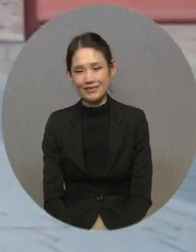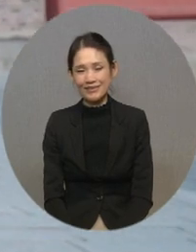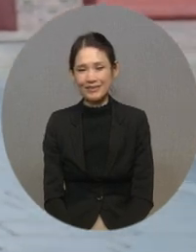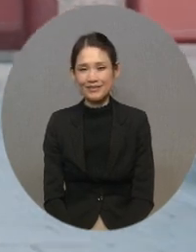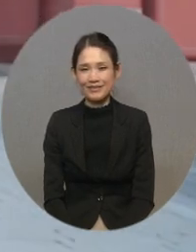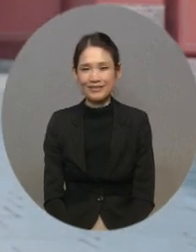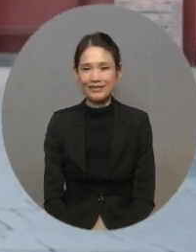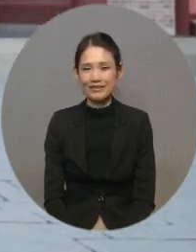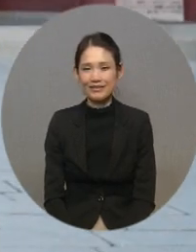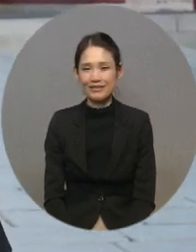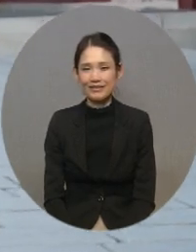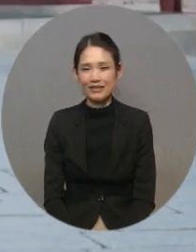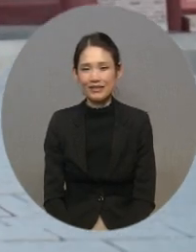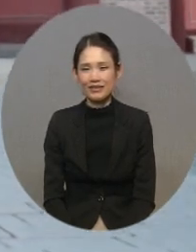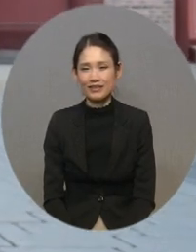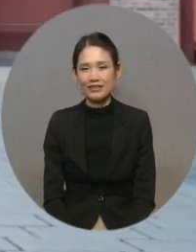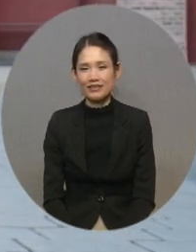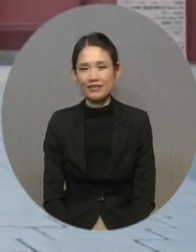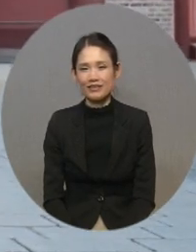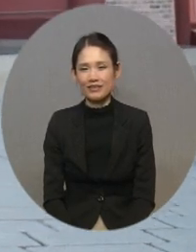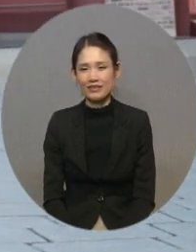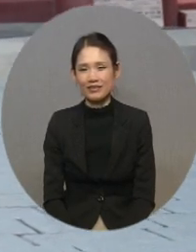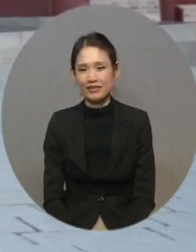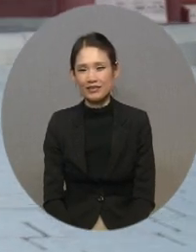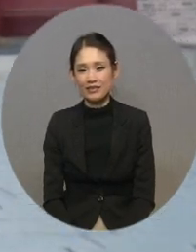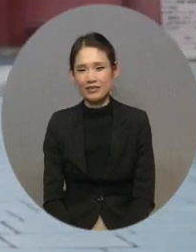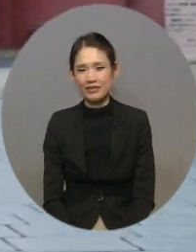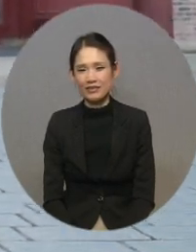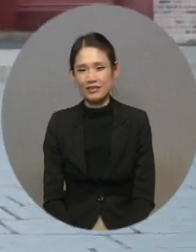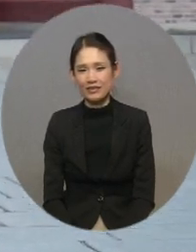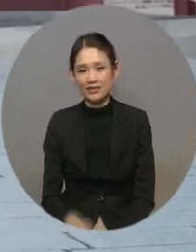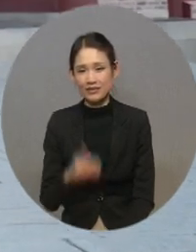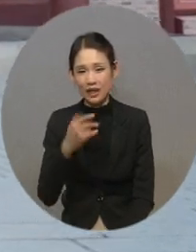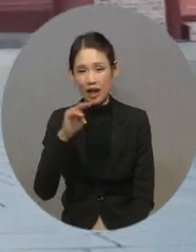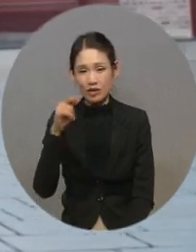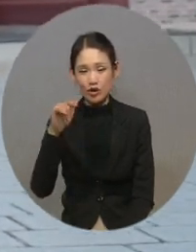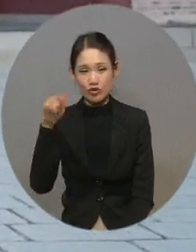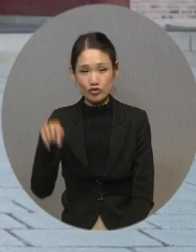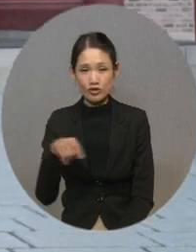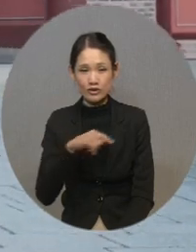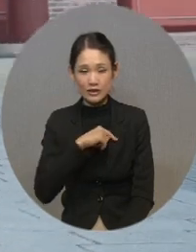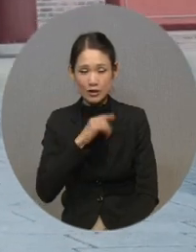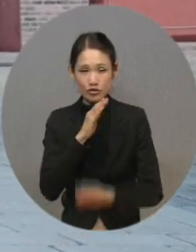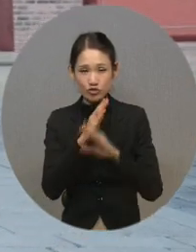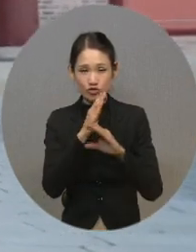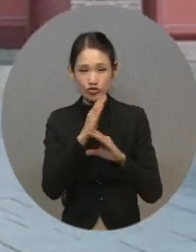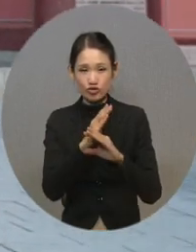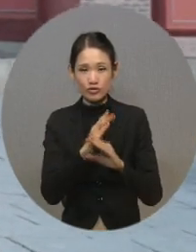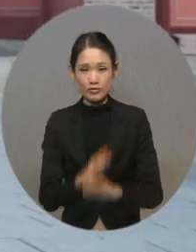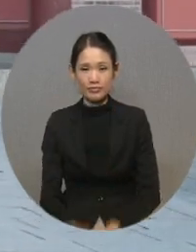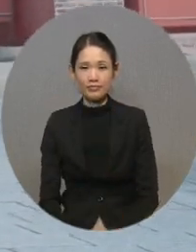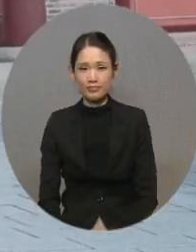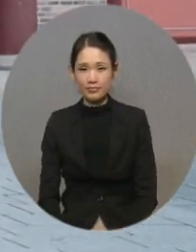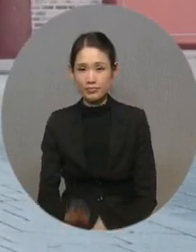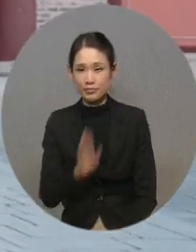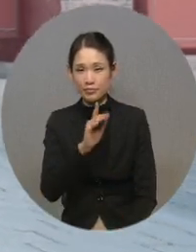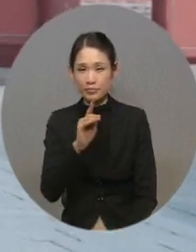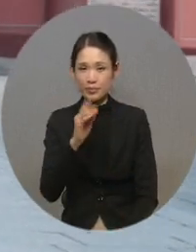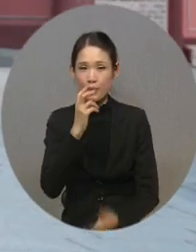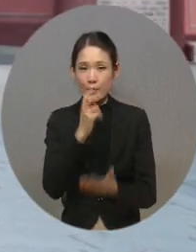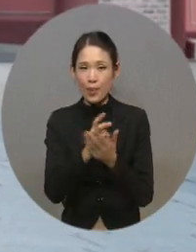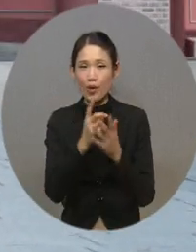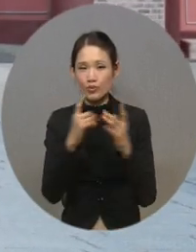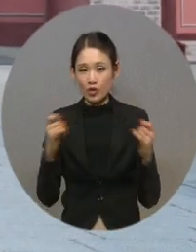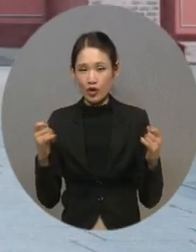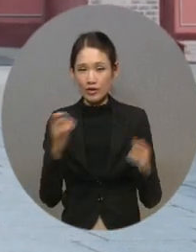지금 이제 저희는 이곳 창덕궁에서 가장 중심이 되는 이제 법전인